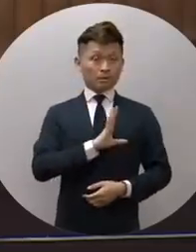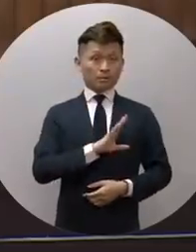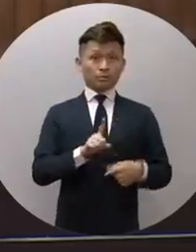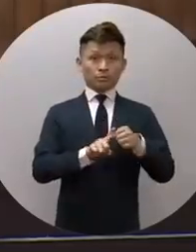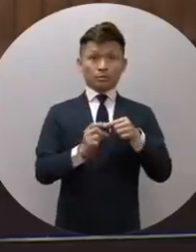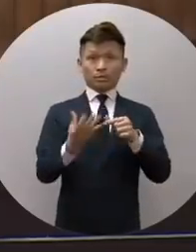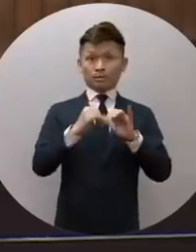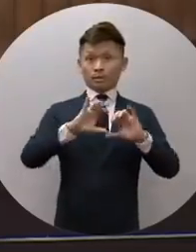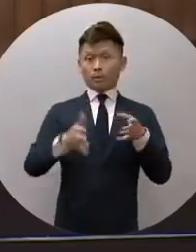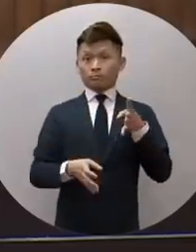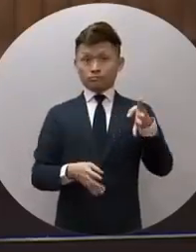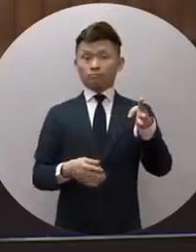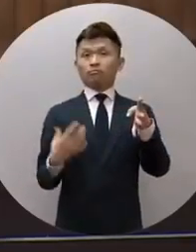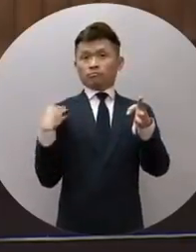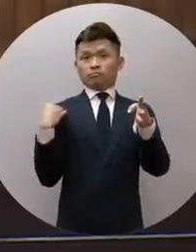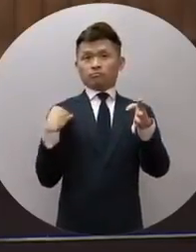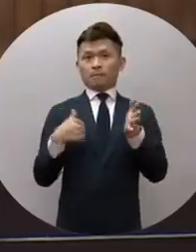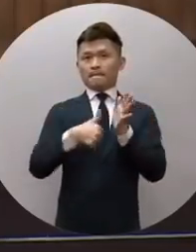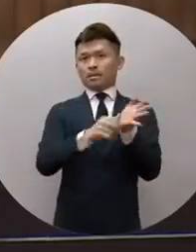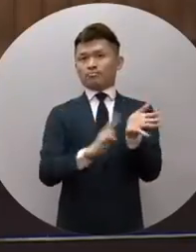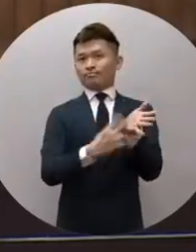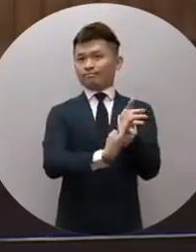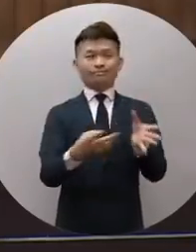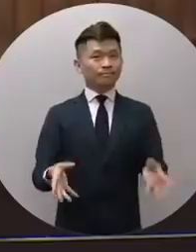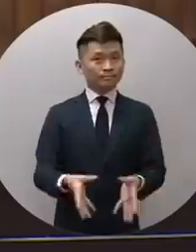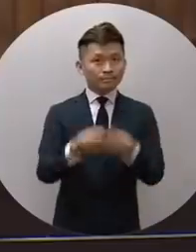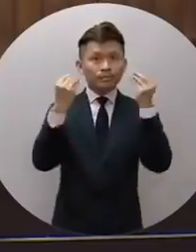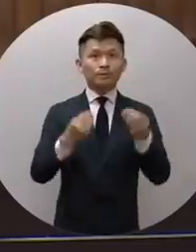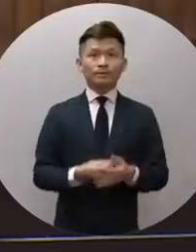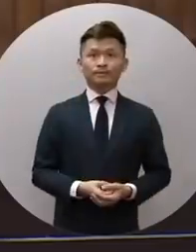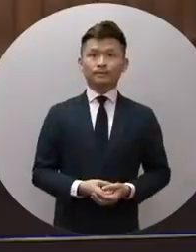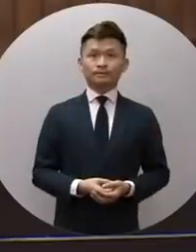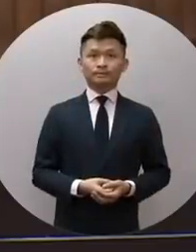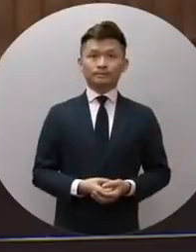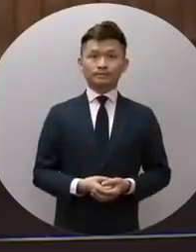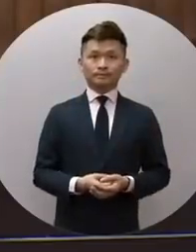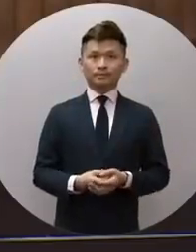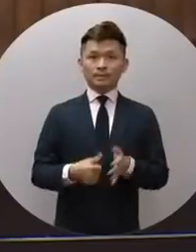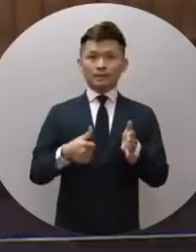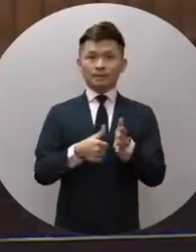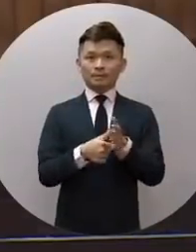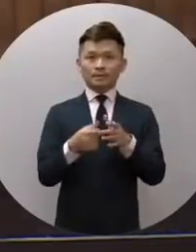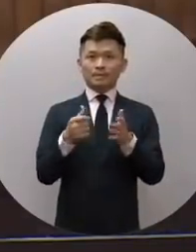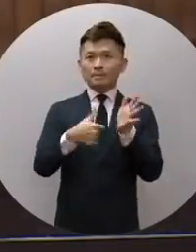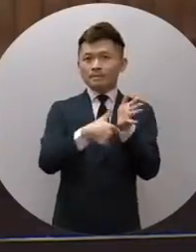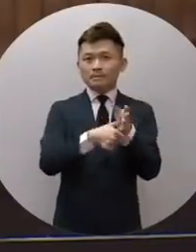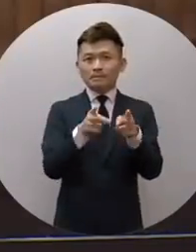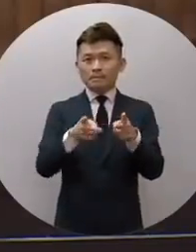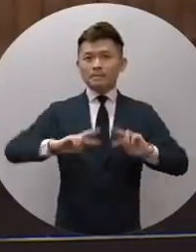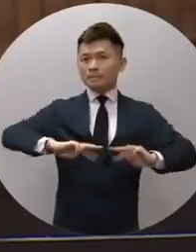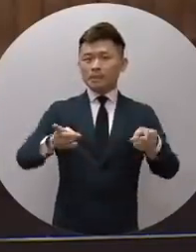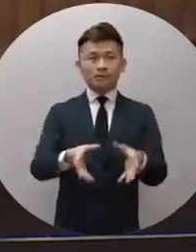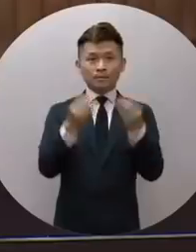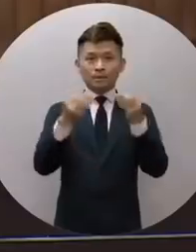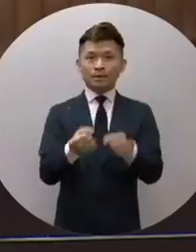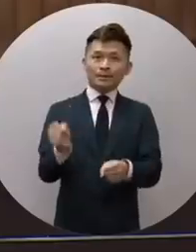民国，不用再证明，不需要在前后冠上任何的名词、